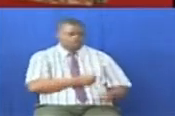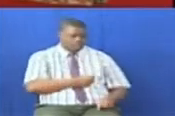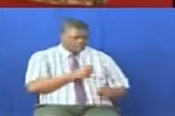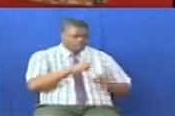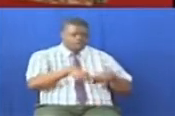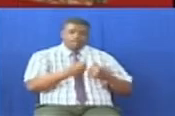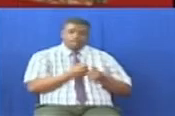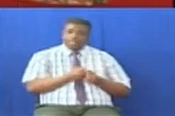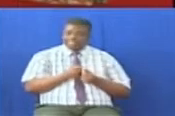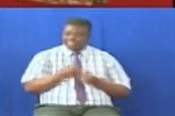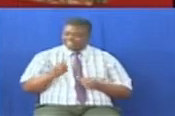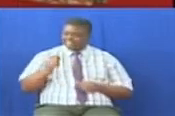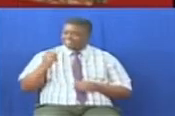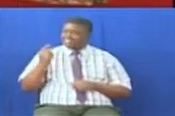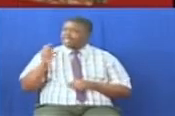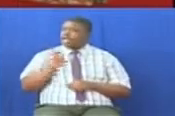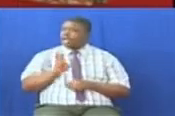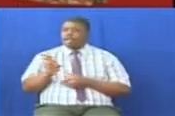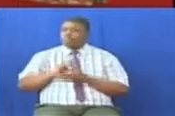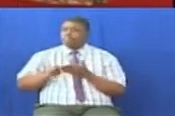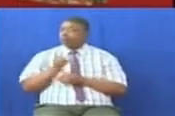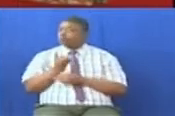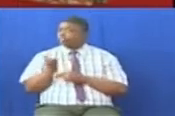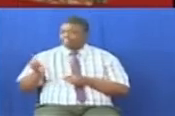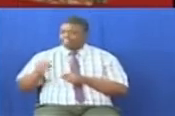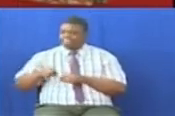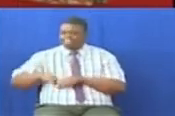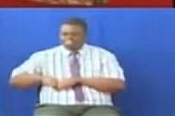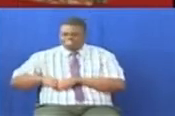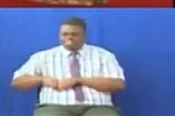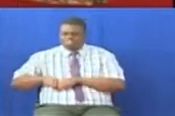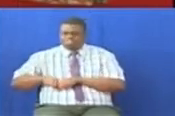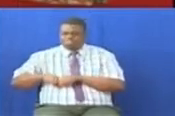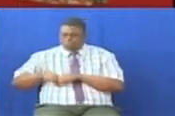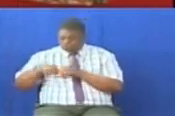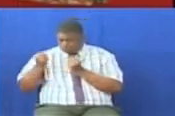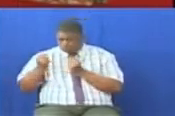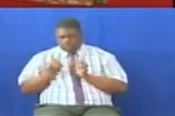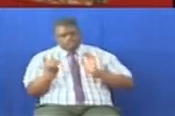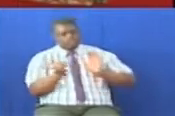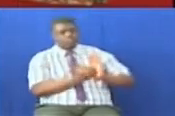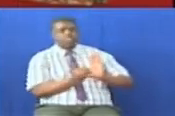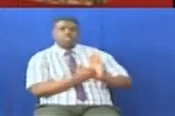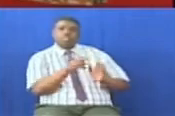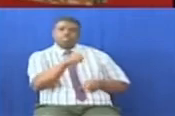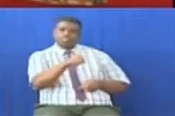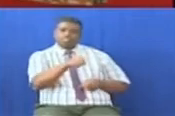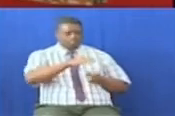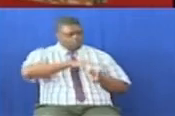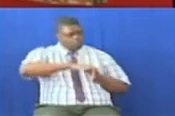almashauri zimekuwa zikikiuka miongozo ya sheria hii ya umma.